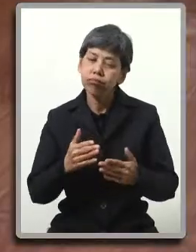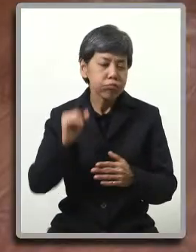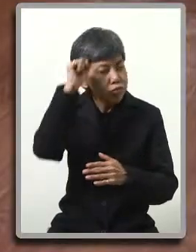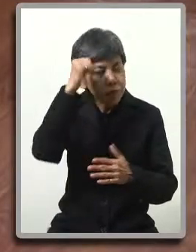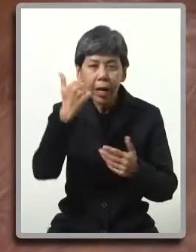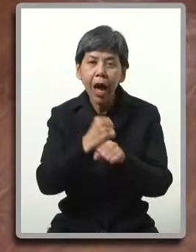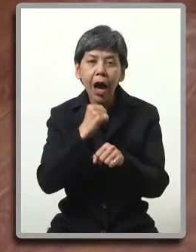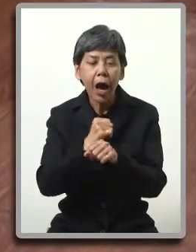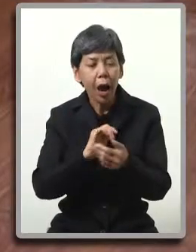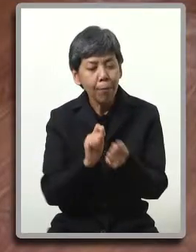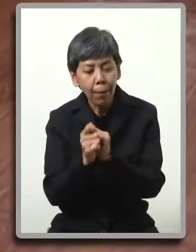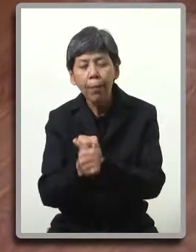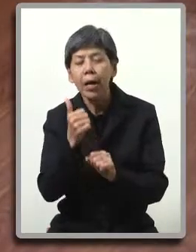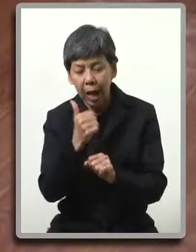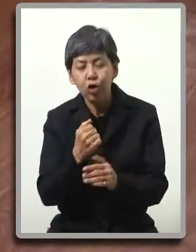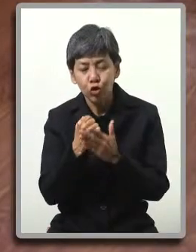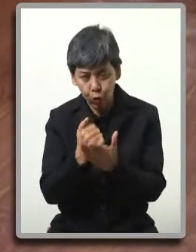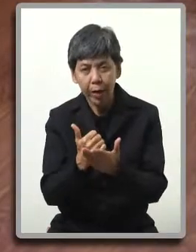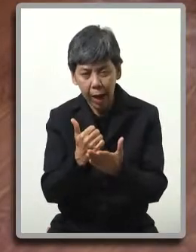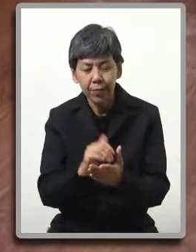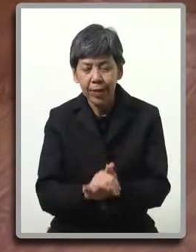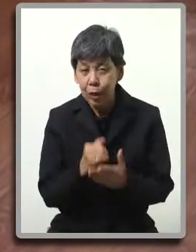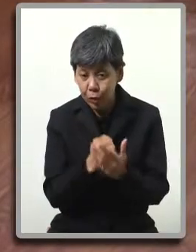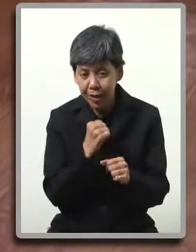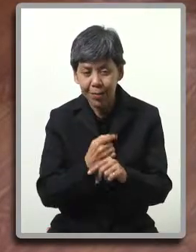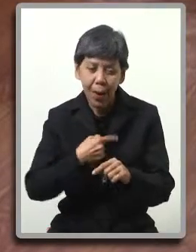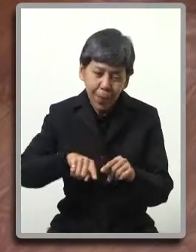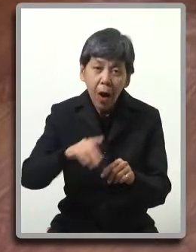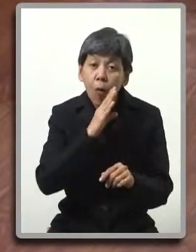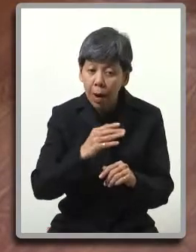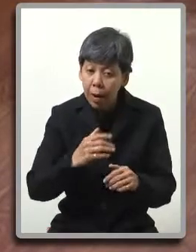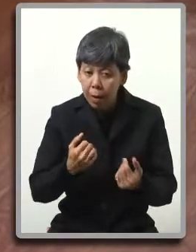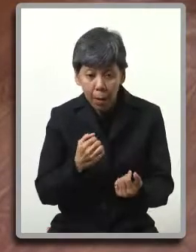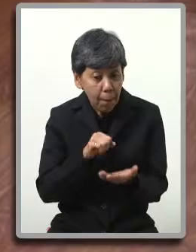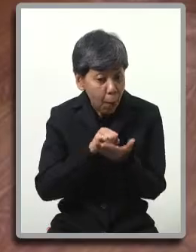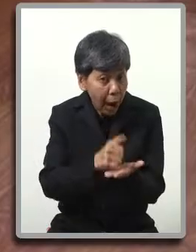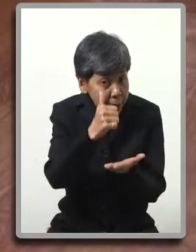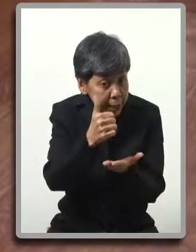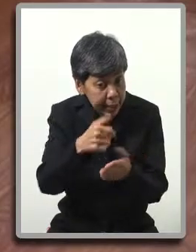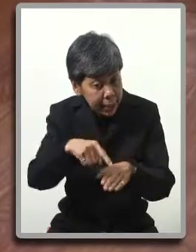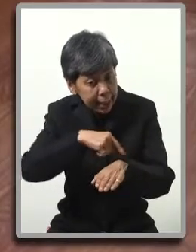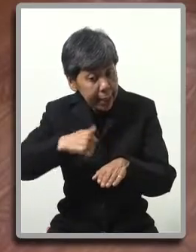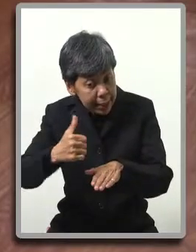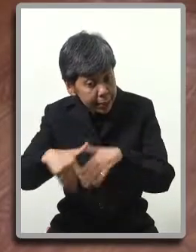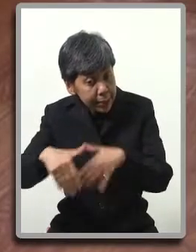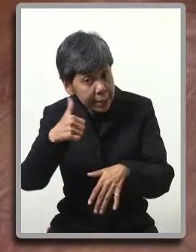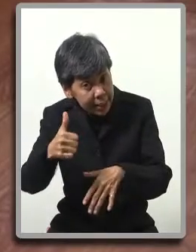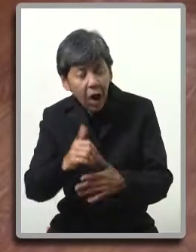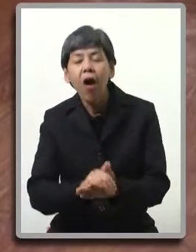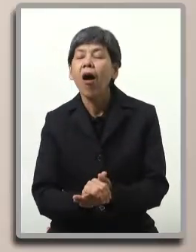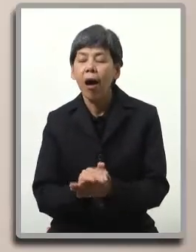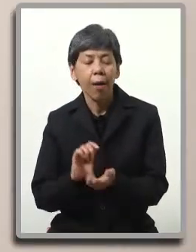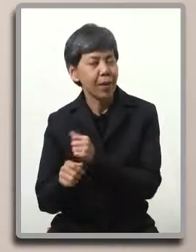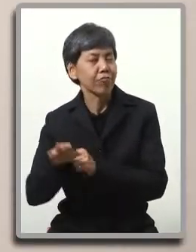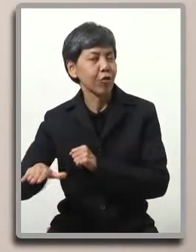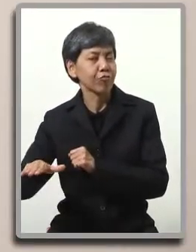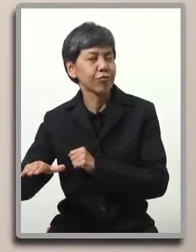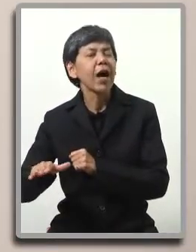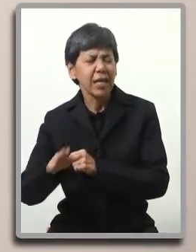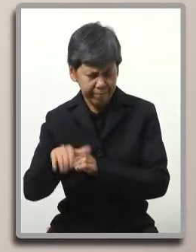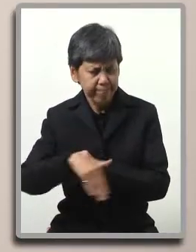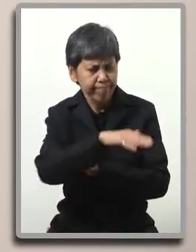ระบบฟีดเดอร์นี่แหละจะช่วยเราในการเดินทางถ้าเรามีคุณภาพดี ผมว่าผู้คนจะใช้เยอะ เพราะฉะนั้น